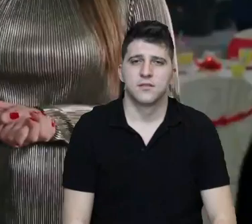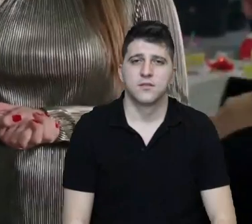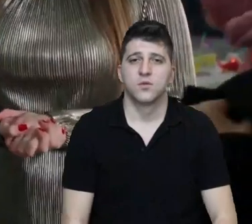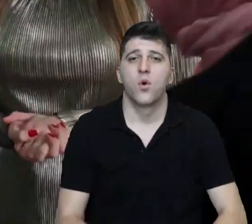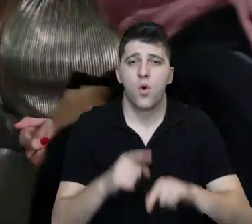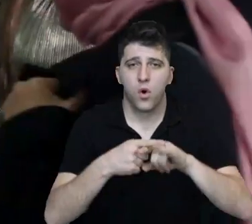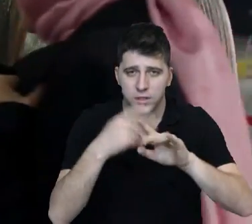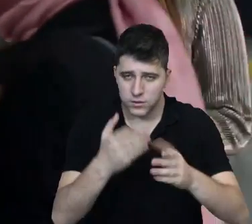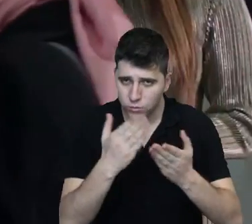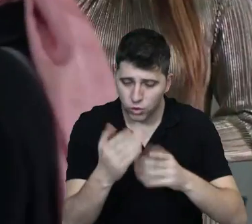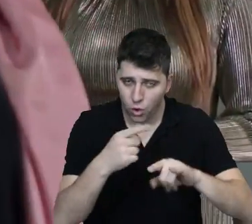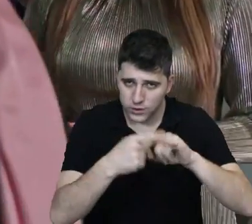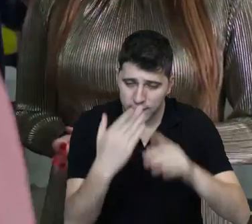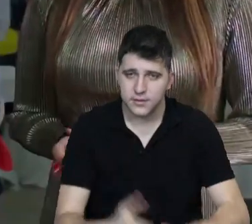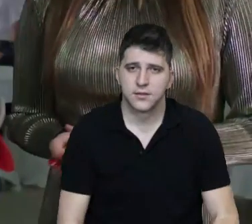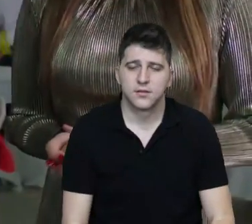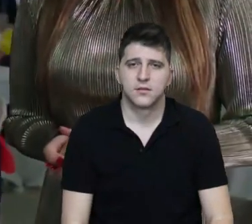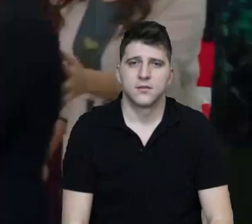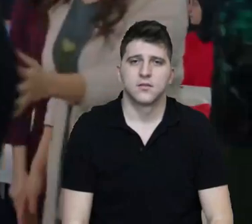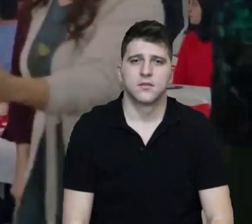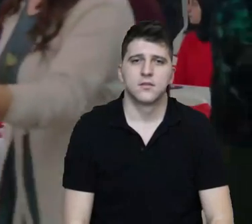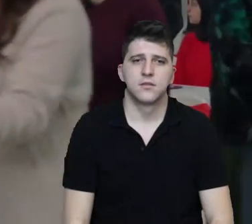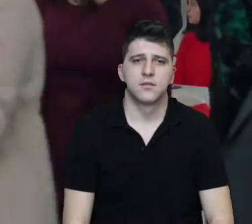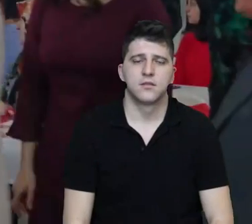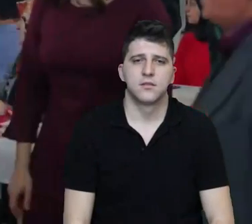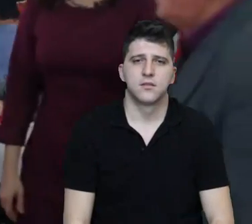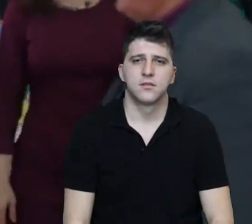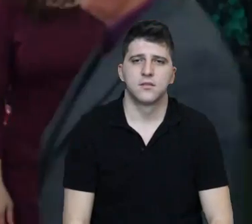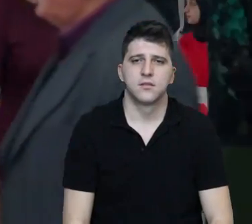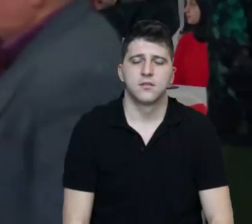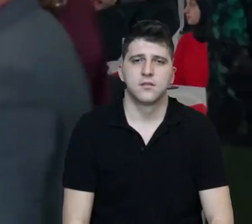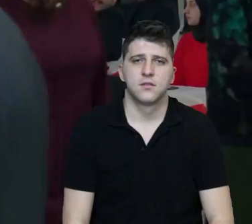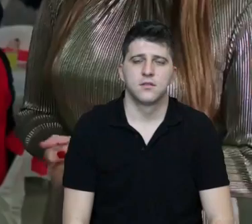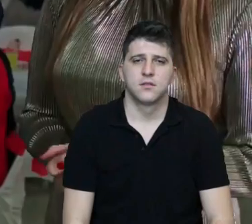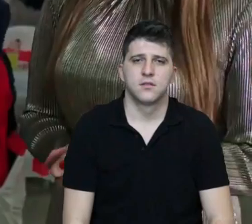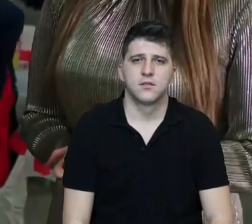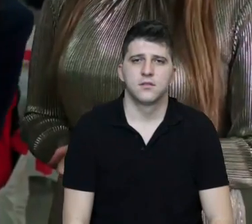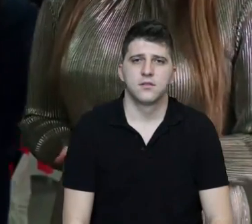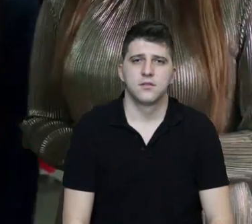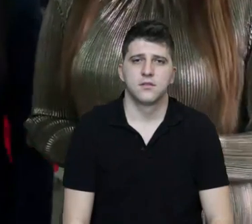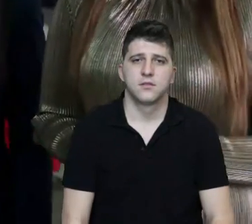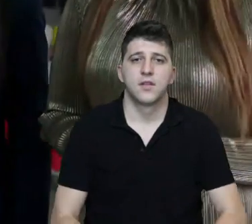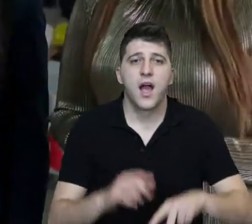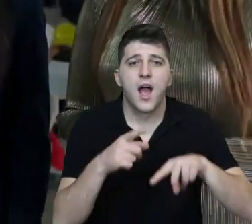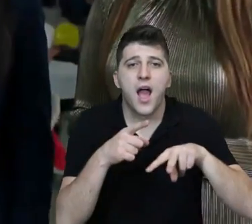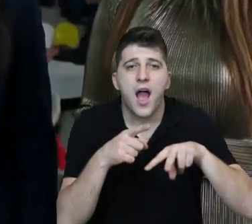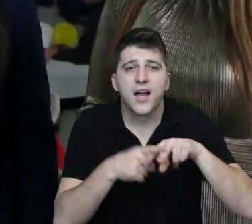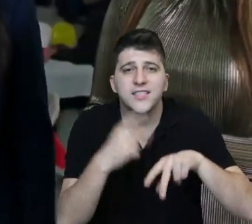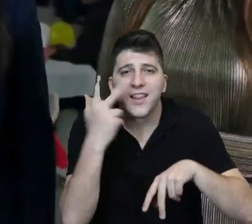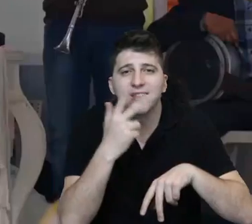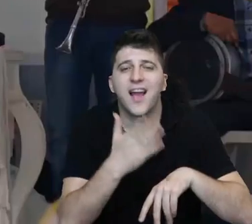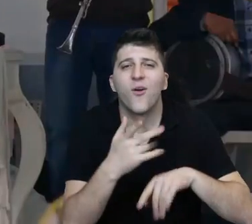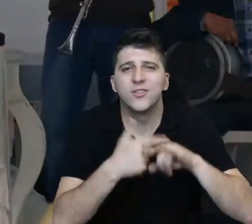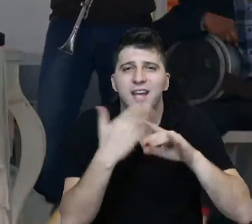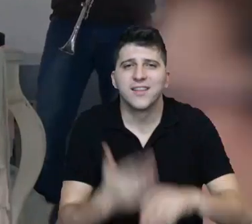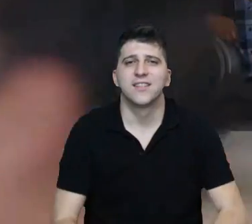geldiniz. Hoş geldiniz, buyurun. Hoş geldiniz. Kezban gelenlere yer gösteriyor. Ayşe teyze hoş geldin. Hoş